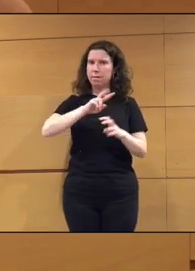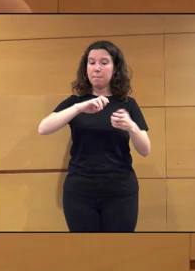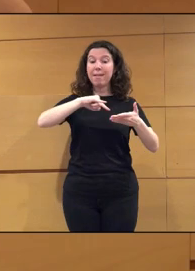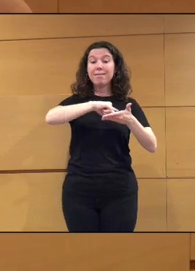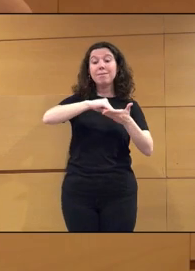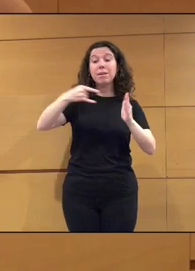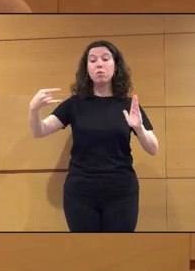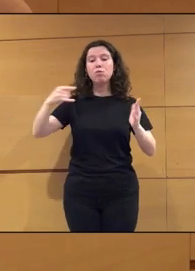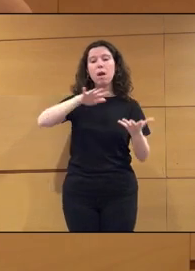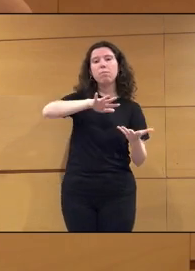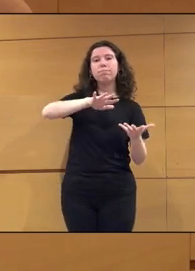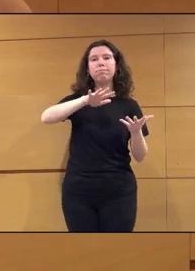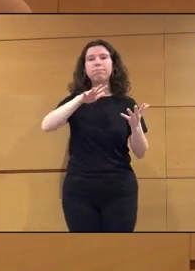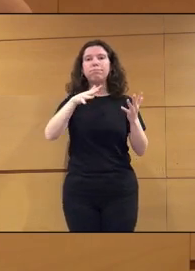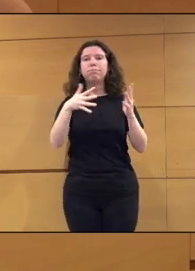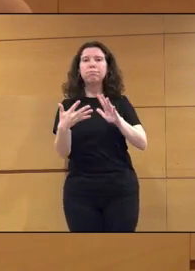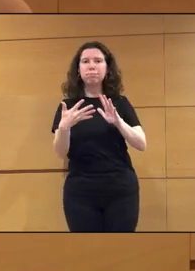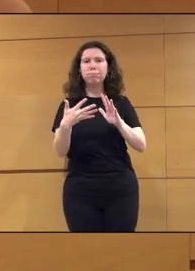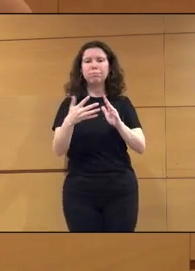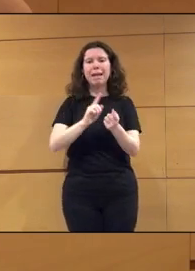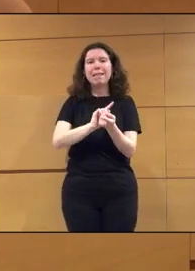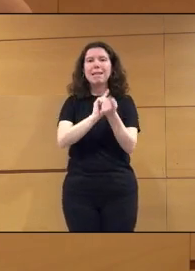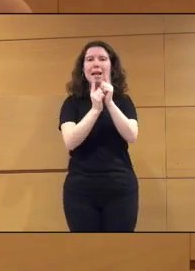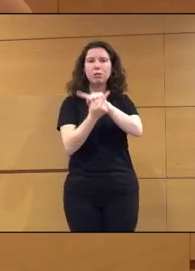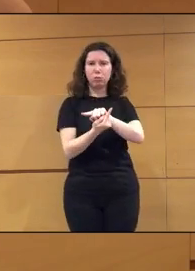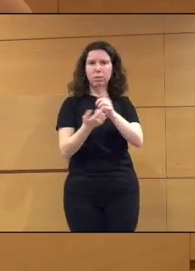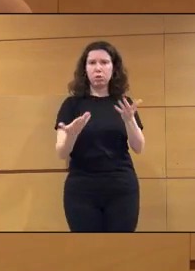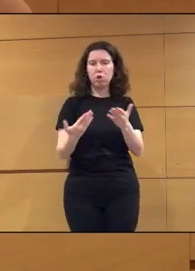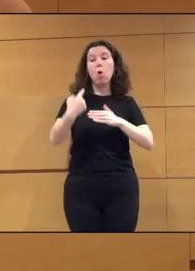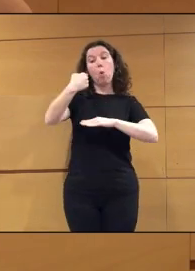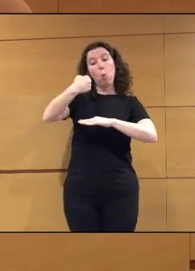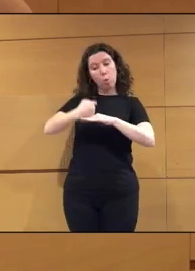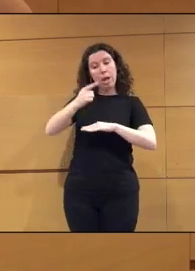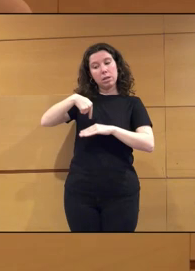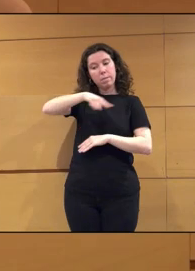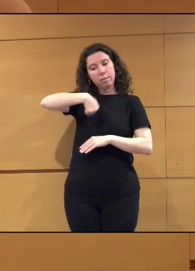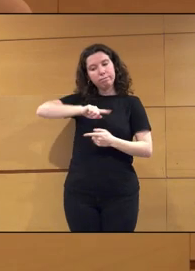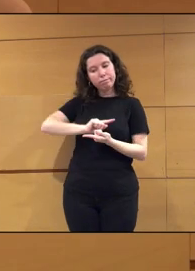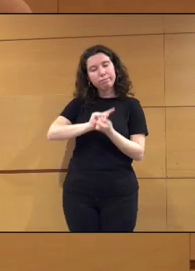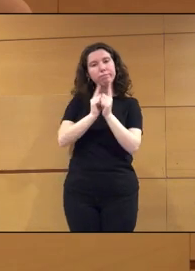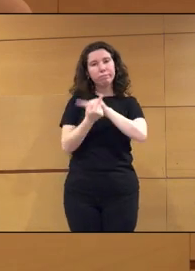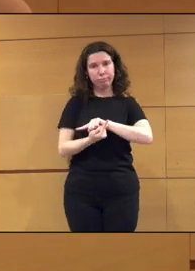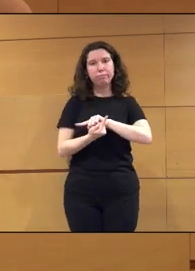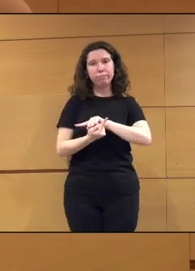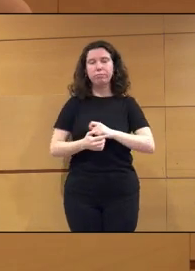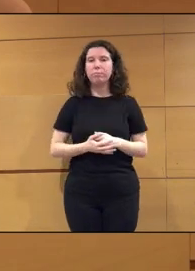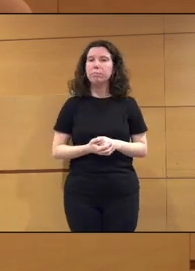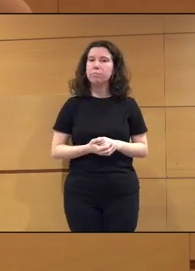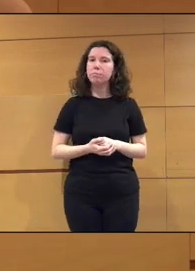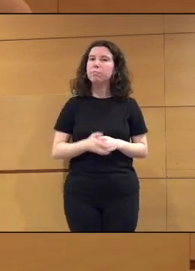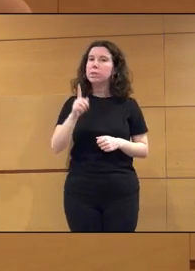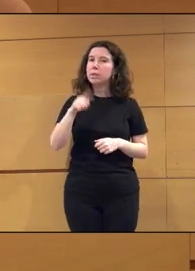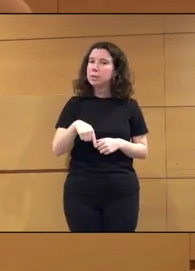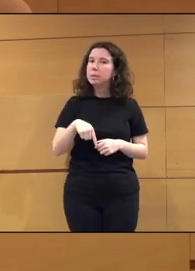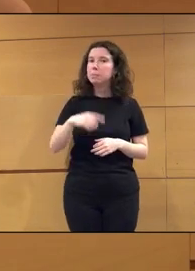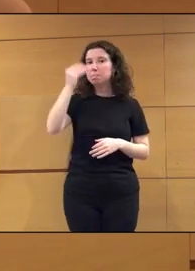tecnològica o aquesta revolució tecnològica ens obliga a transformar-nos i ens obliga també doncs, a considerar